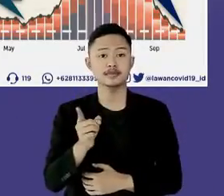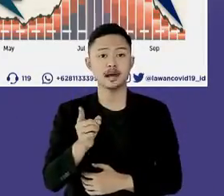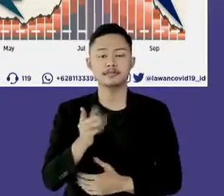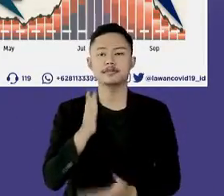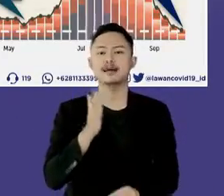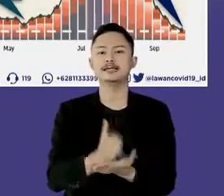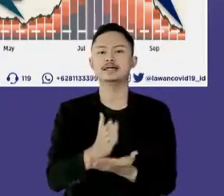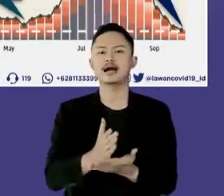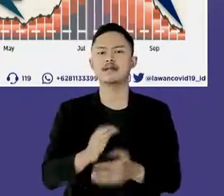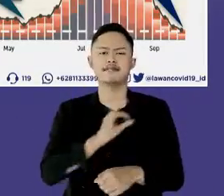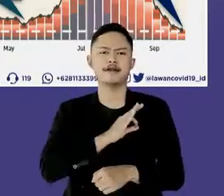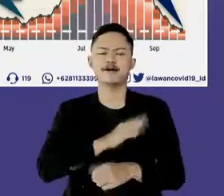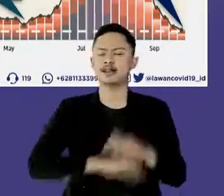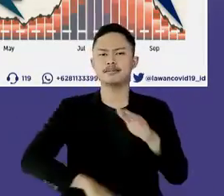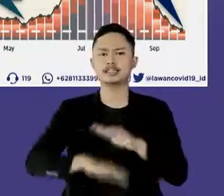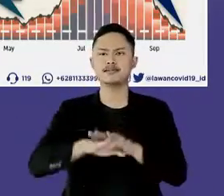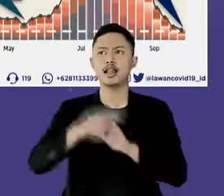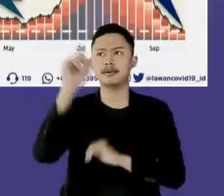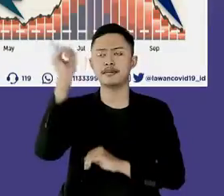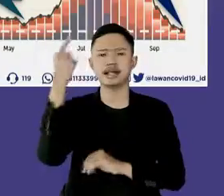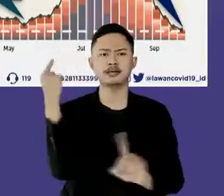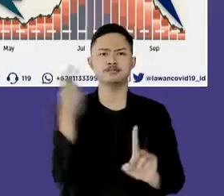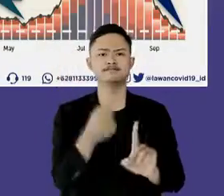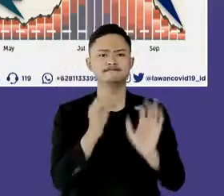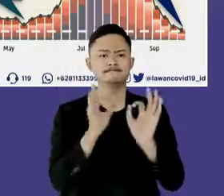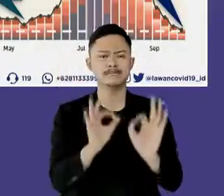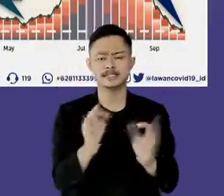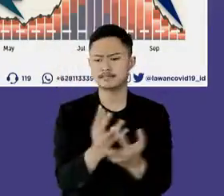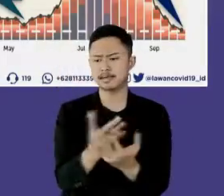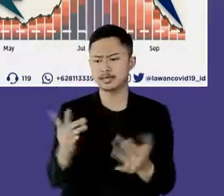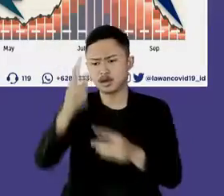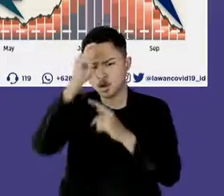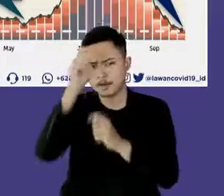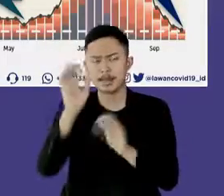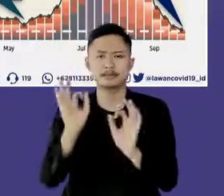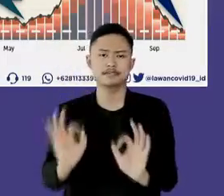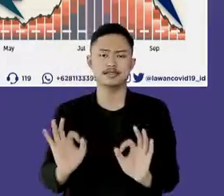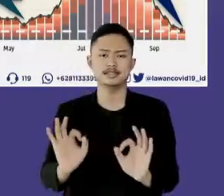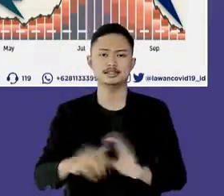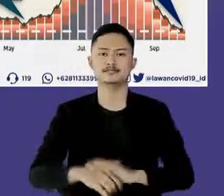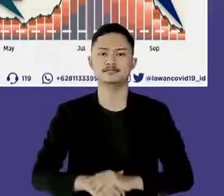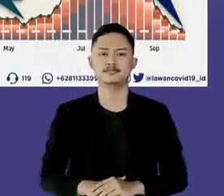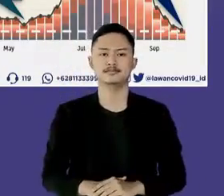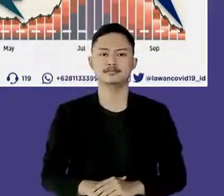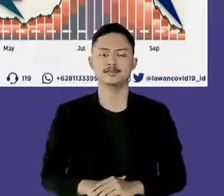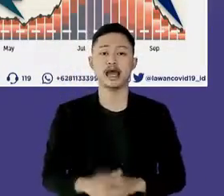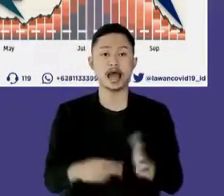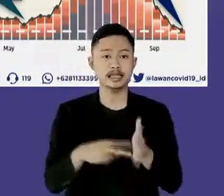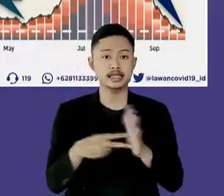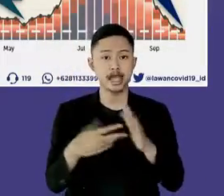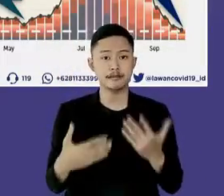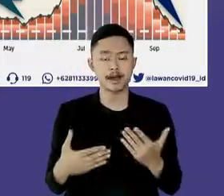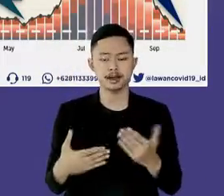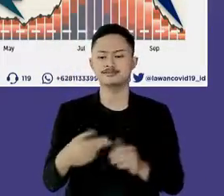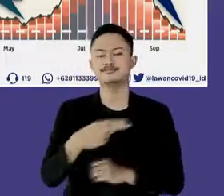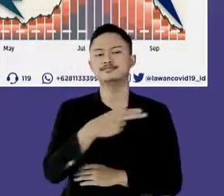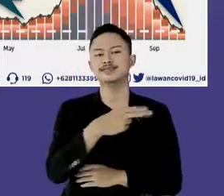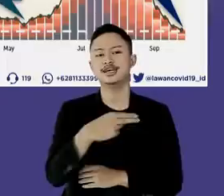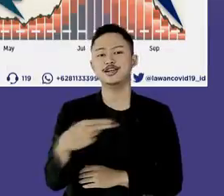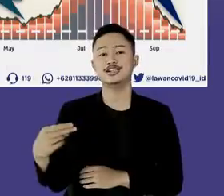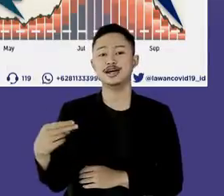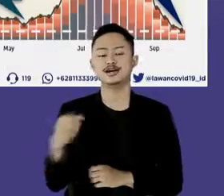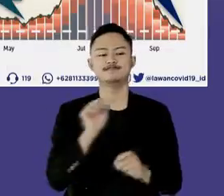dan tepat sasaran dari pemerintah serta kepatuhan masyarakat dalam menjalankannya bukan tidak mungkin Indonesia akan